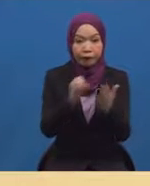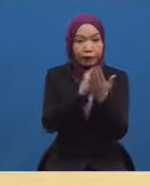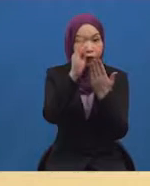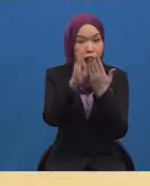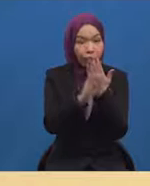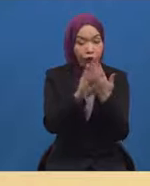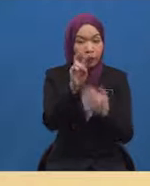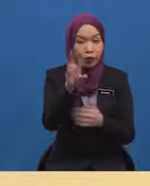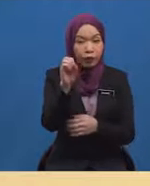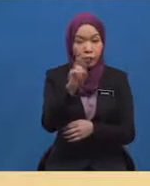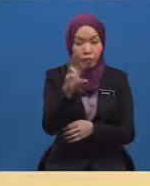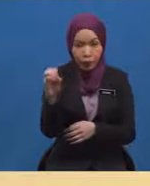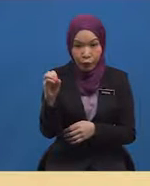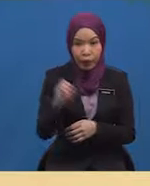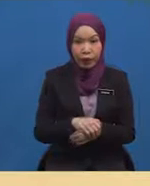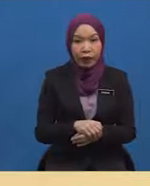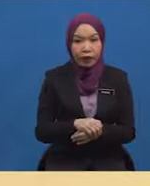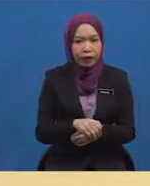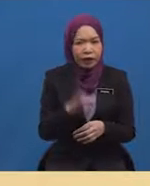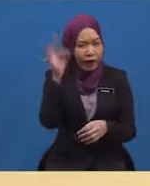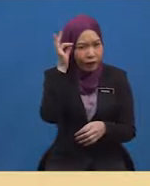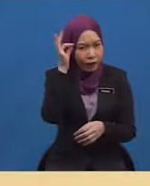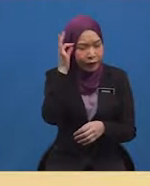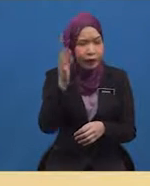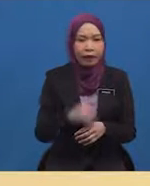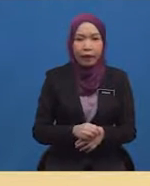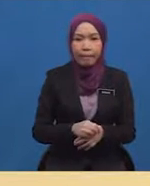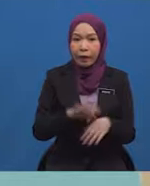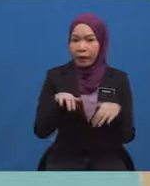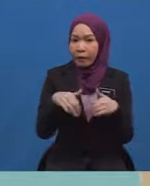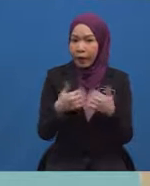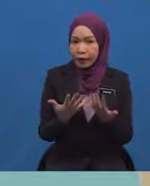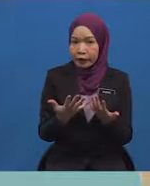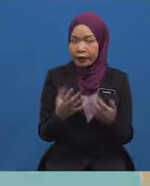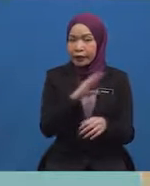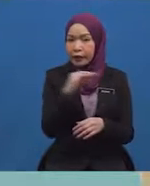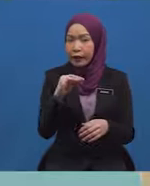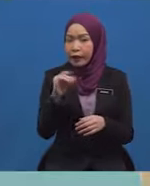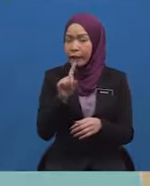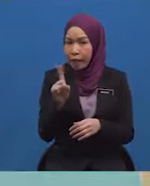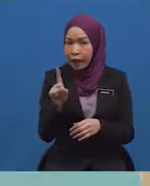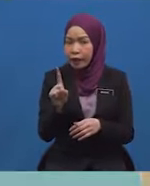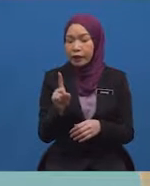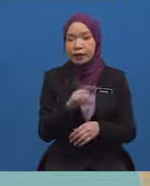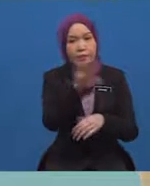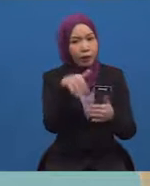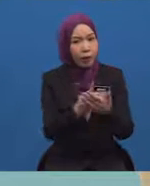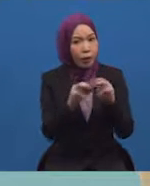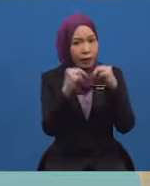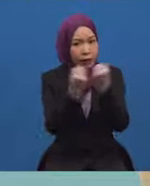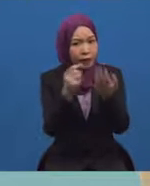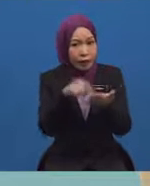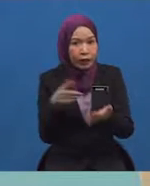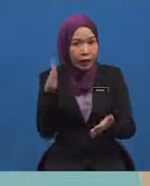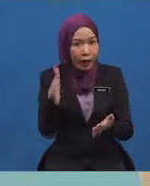di manakah manusia seramai ini akan tinggal? Ha, itulah yang kita akan belajar pada